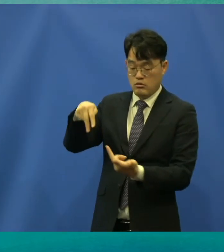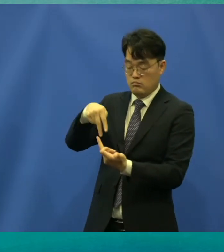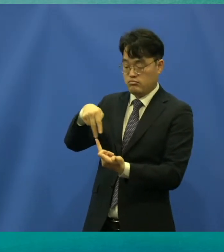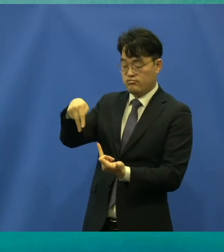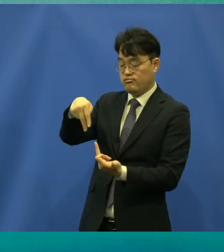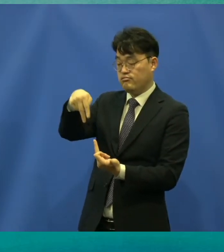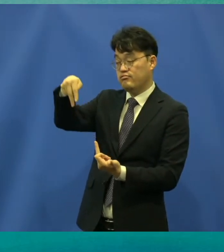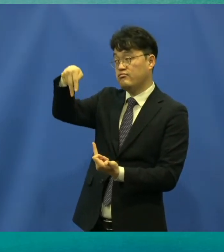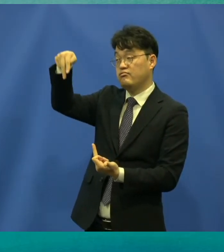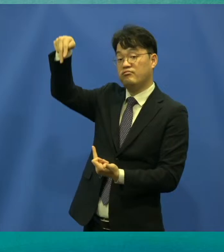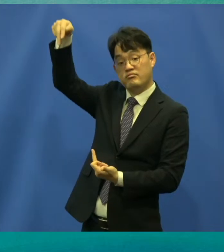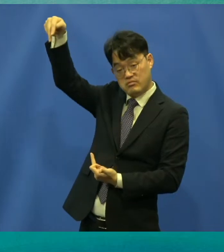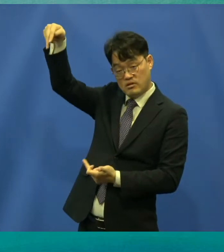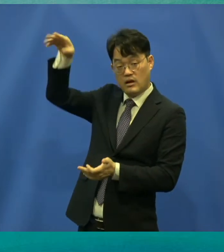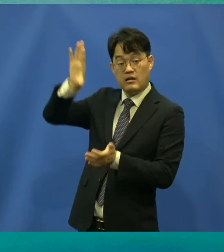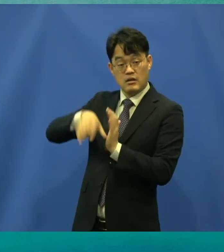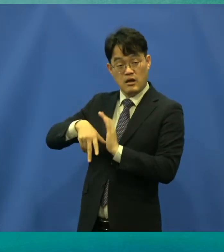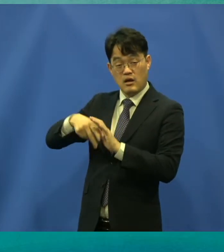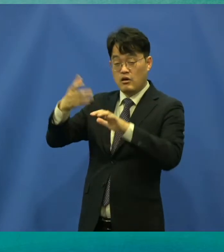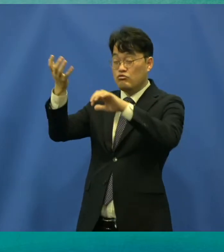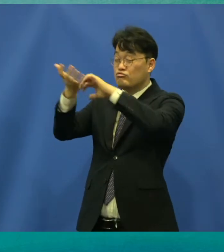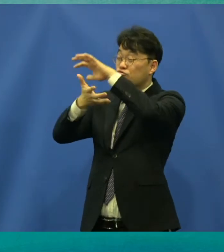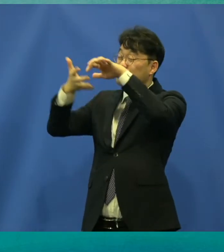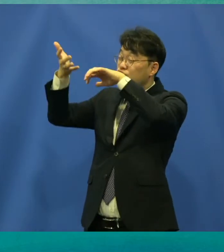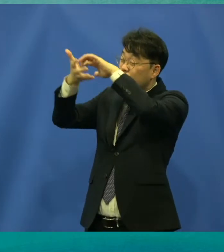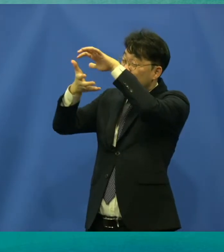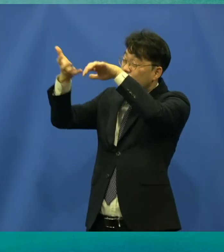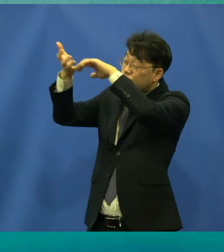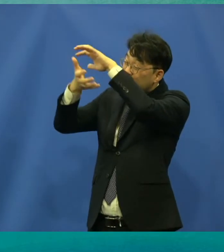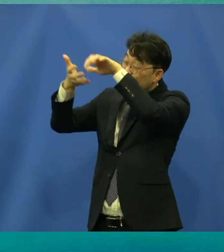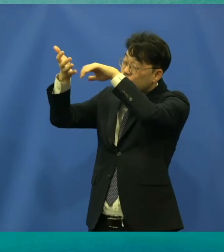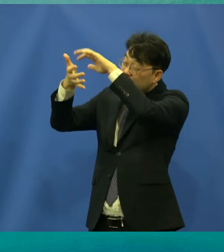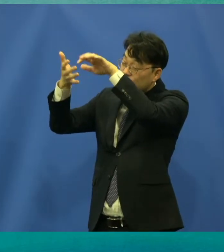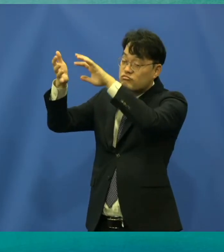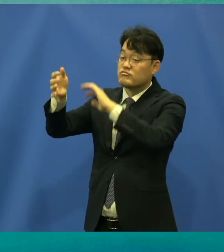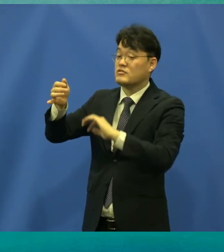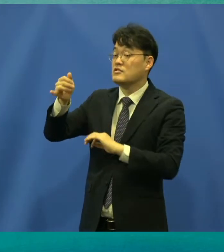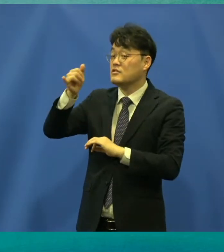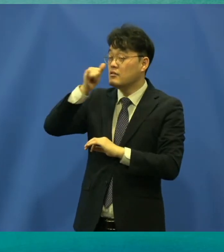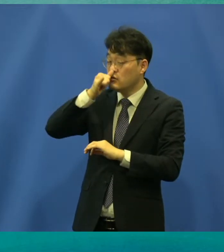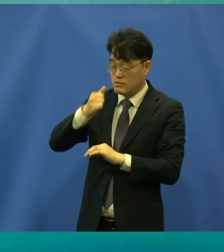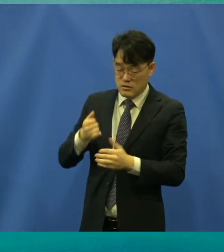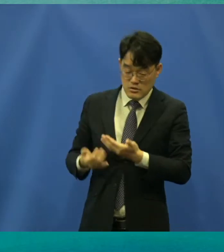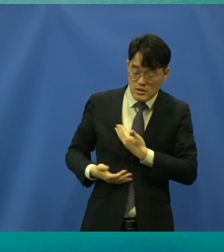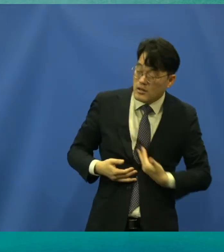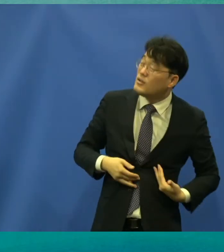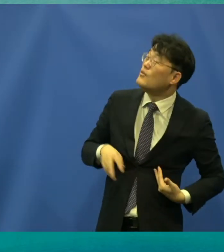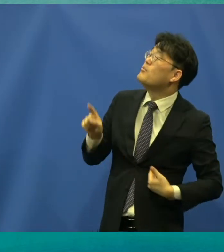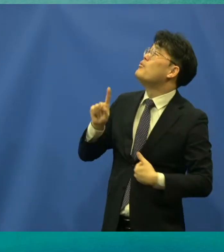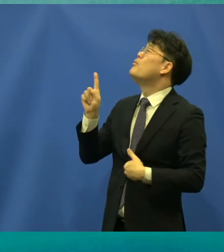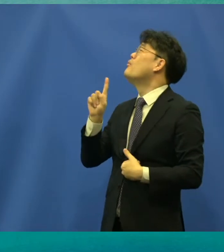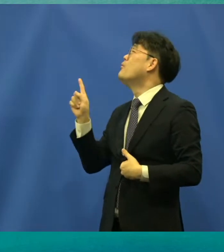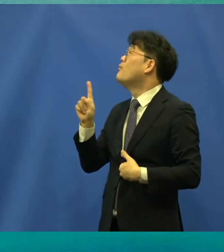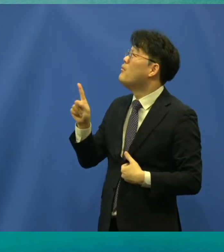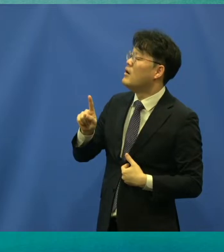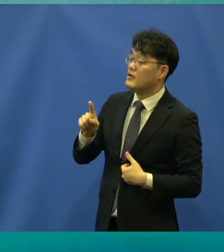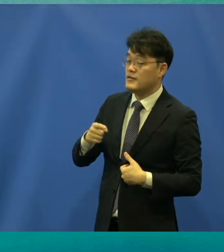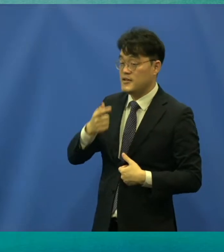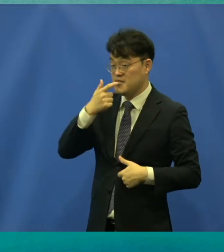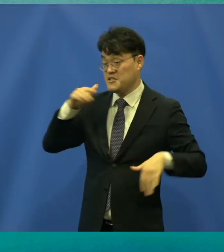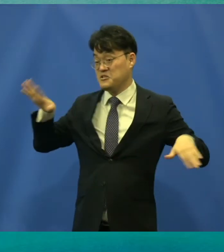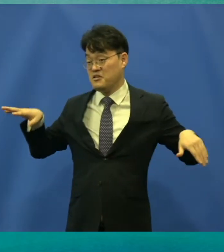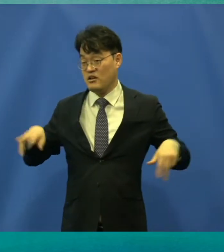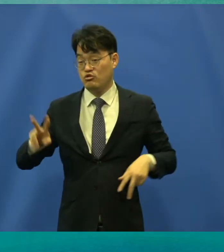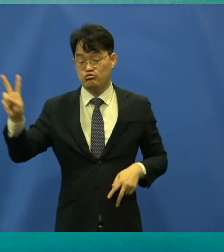올라가실 때 제자들이 자세히 하늘을 쳐다보고 있는데 흰옷 입은 두 사람이 그들 곁에 서서 이르되 갈릴리